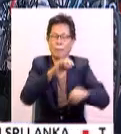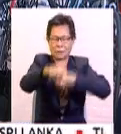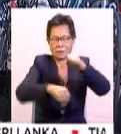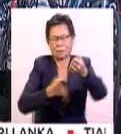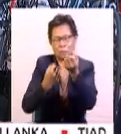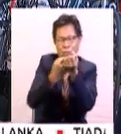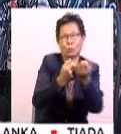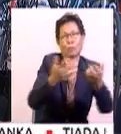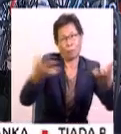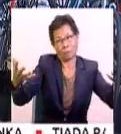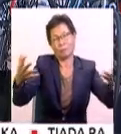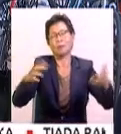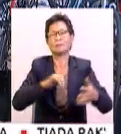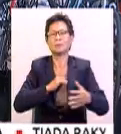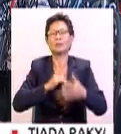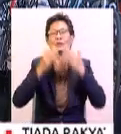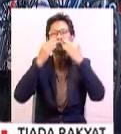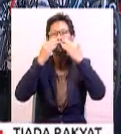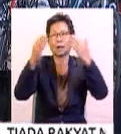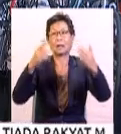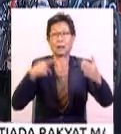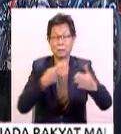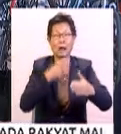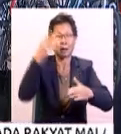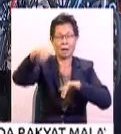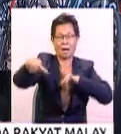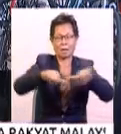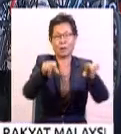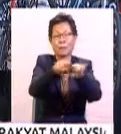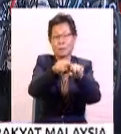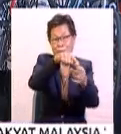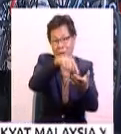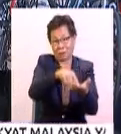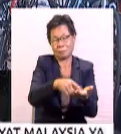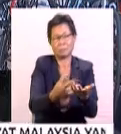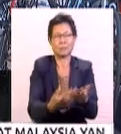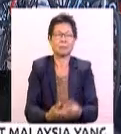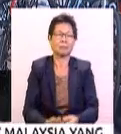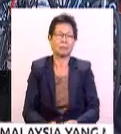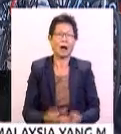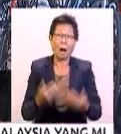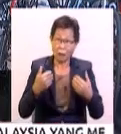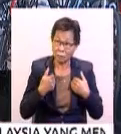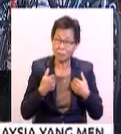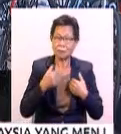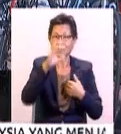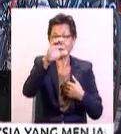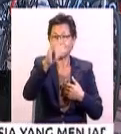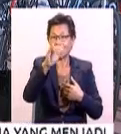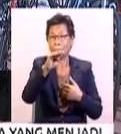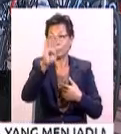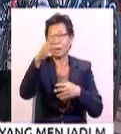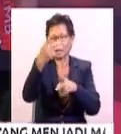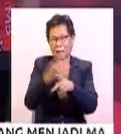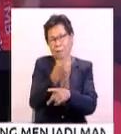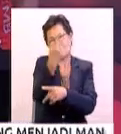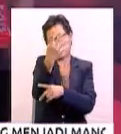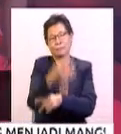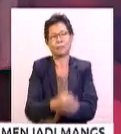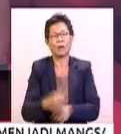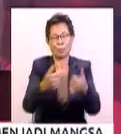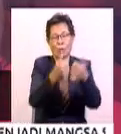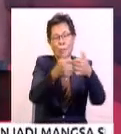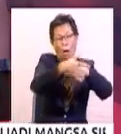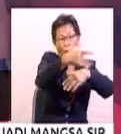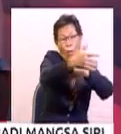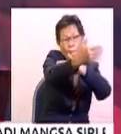InsyaAllah, saya rasa kita akan adakan lagi aktiviti seperti ini. InsyaAllah kalau ada lagi CIMB yang keempat ni. Kejohanan pada